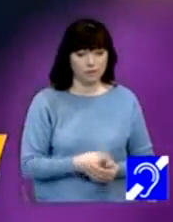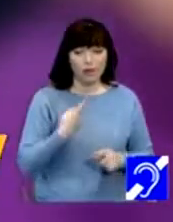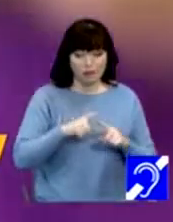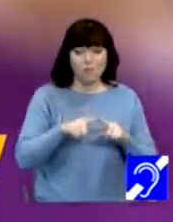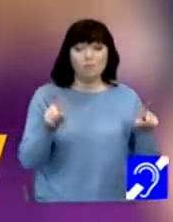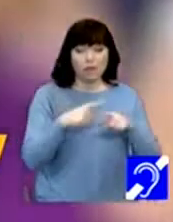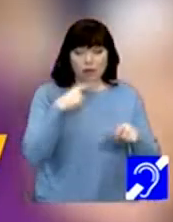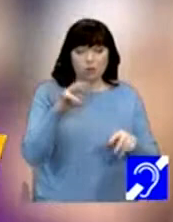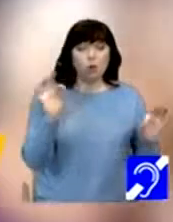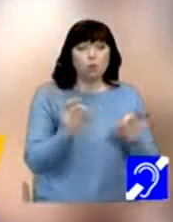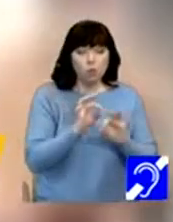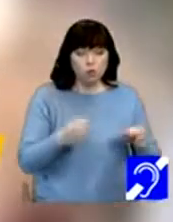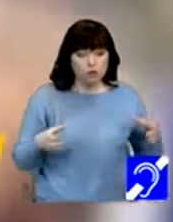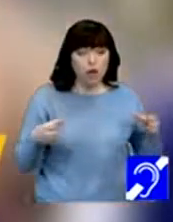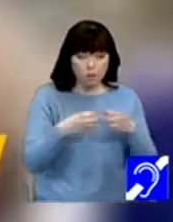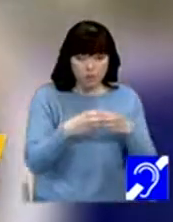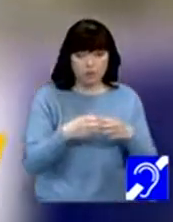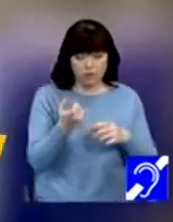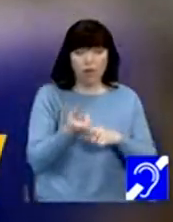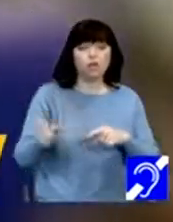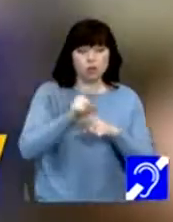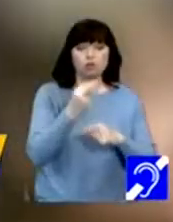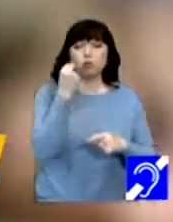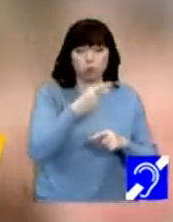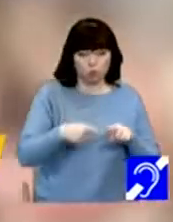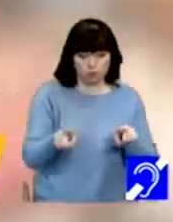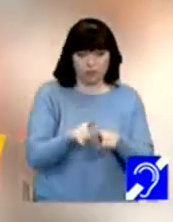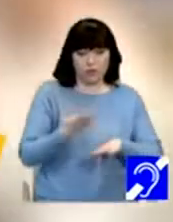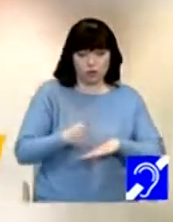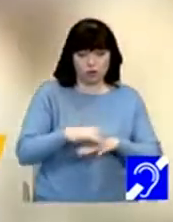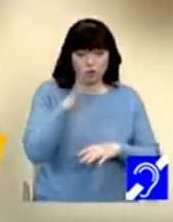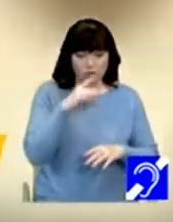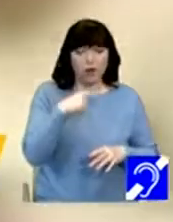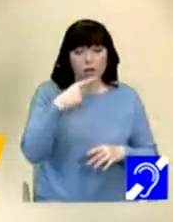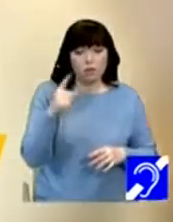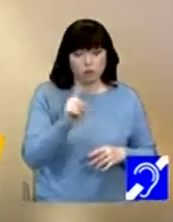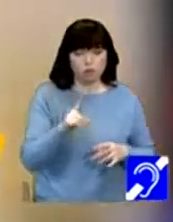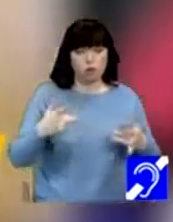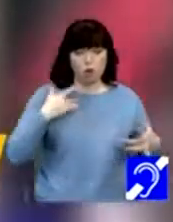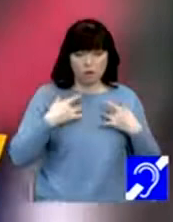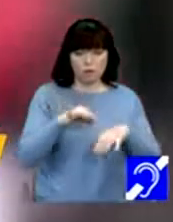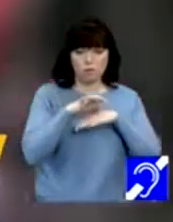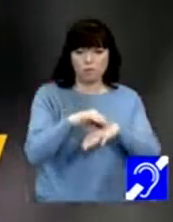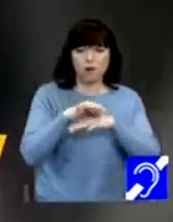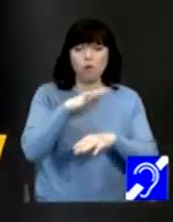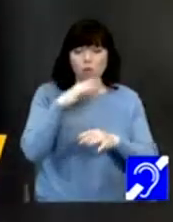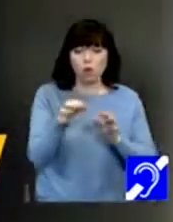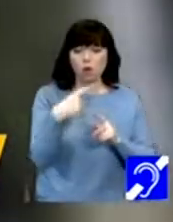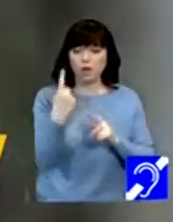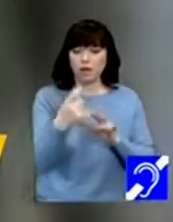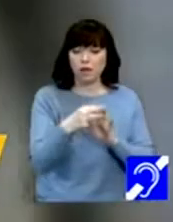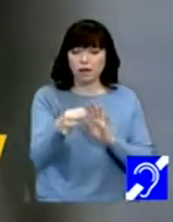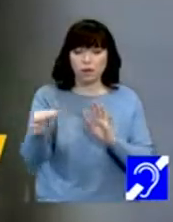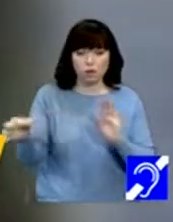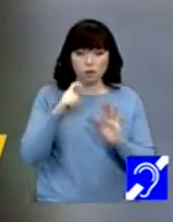Solistul spune că muzica îi unește și mai mult în aceste zile. Celebra formație susține concerte improvizate în mai multe regiuni din Ucraina,